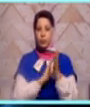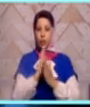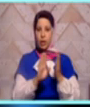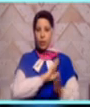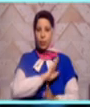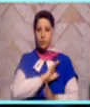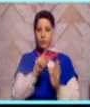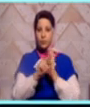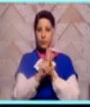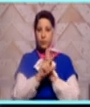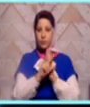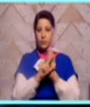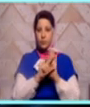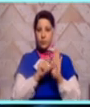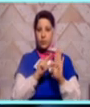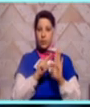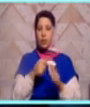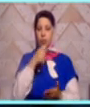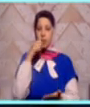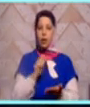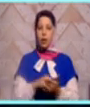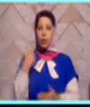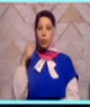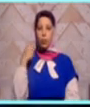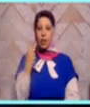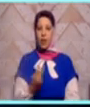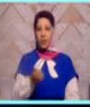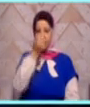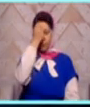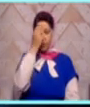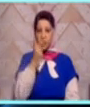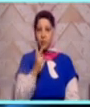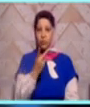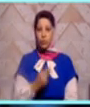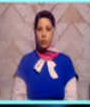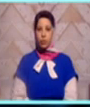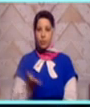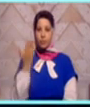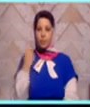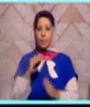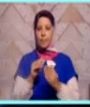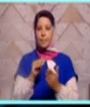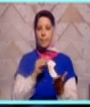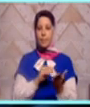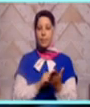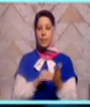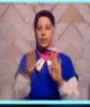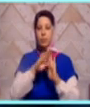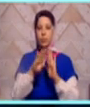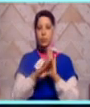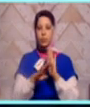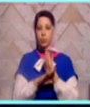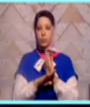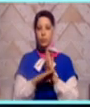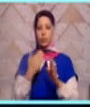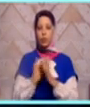المنظومة اللي هي يعني أنشئت بقرار جمهوري في 2017، والسبب في إنشاء هذه المنظومة على أساس يكون هناك تواصل